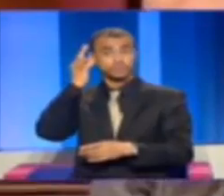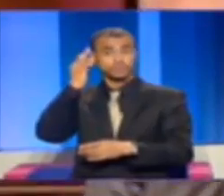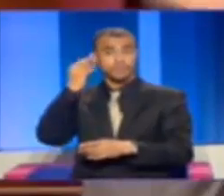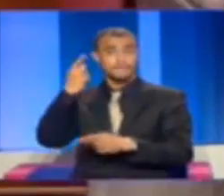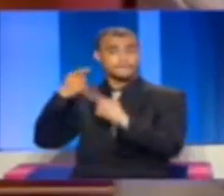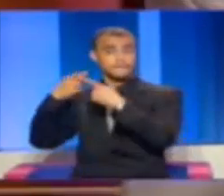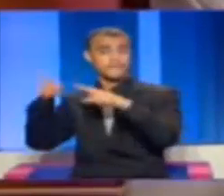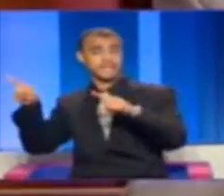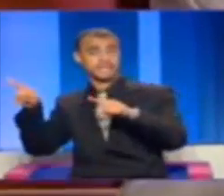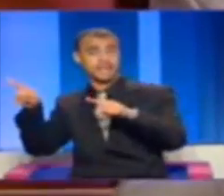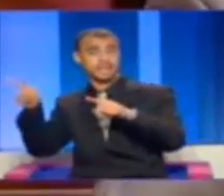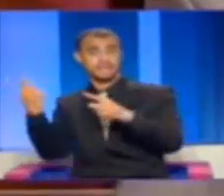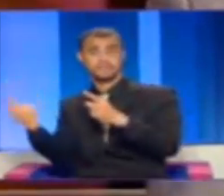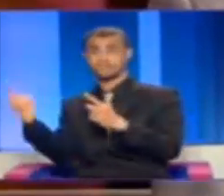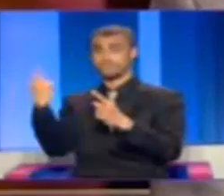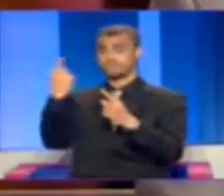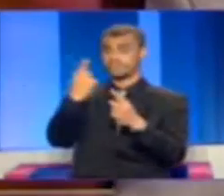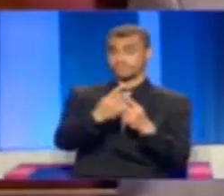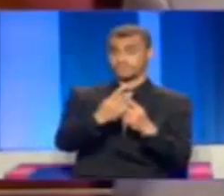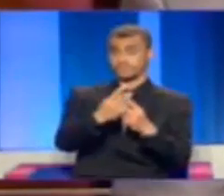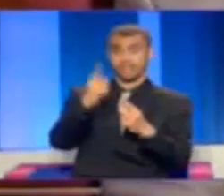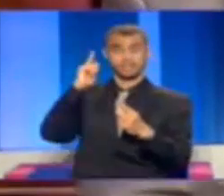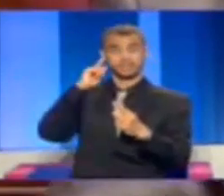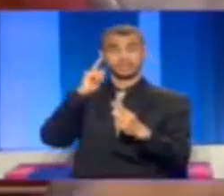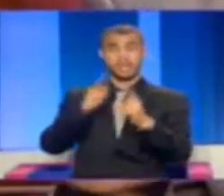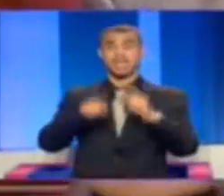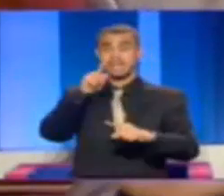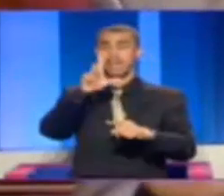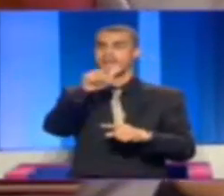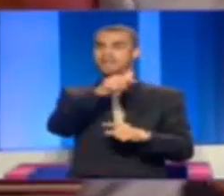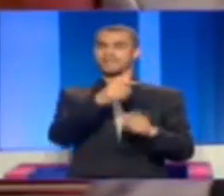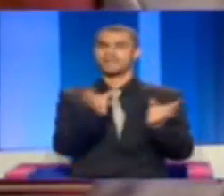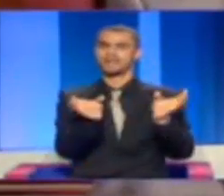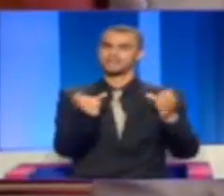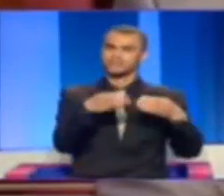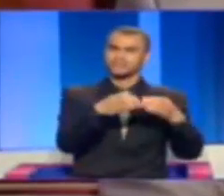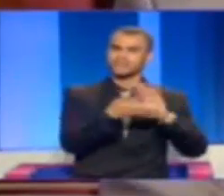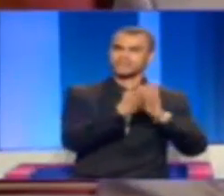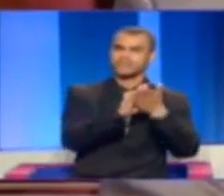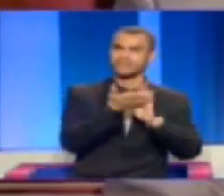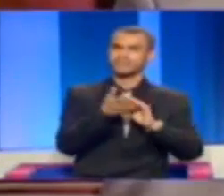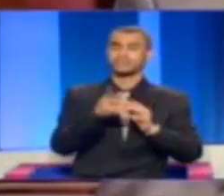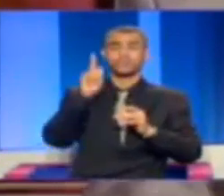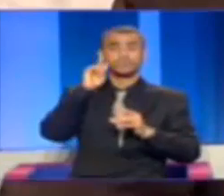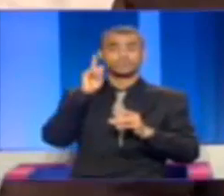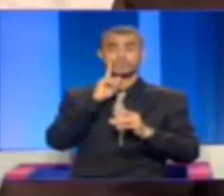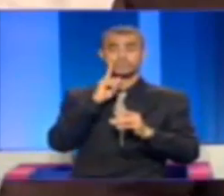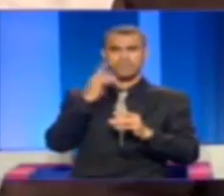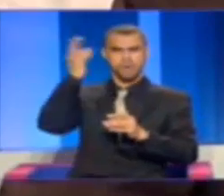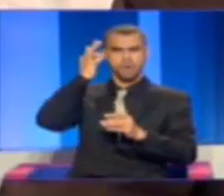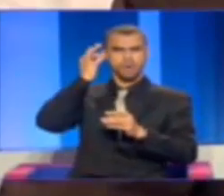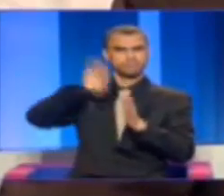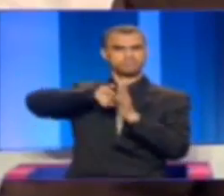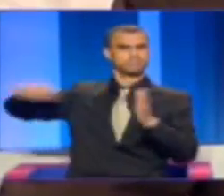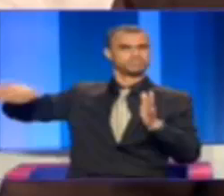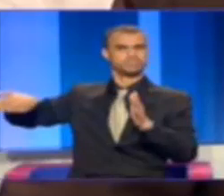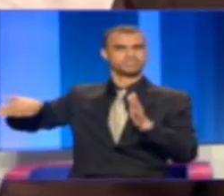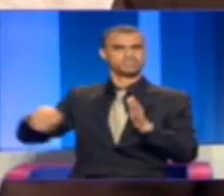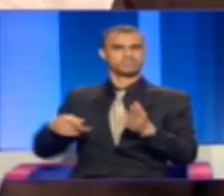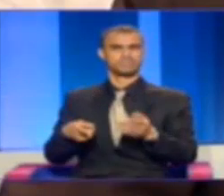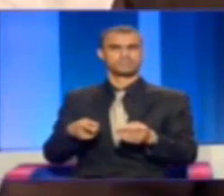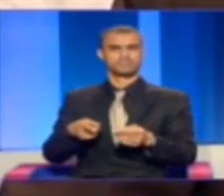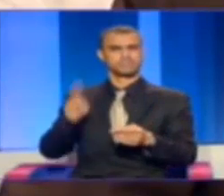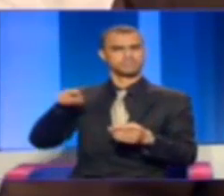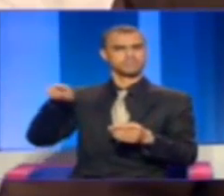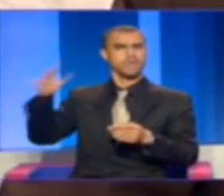باعتبار انه انا يلاه جاي ان اترونجي، والعديد من الناس كيديكورون اللي كيرفضونا حنا كومبليت، وحنا كسامعين كيقول لك علاش دخلنا حنا هذا المجال؟